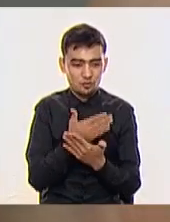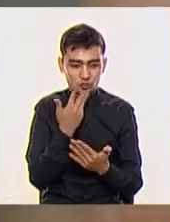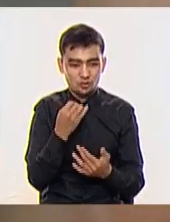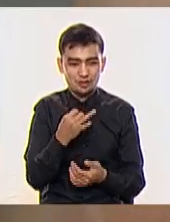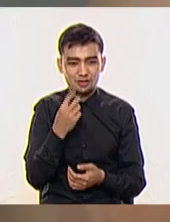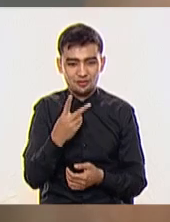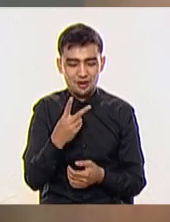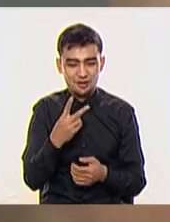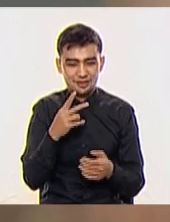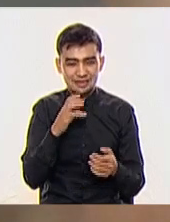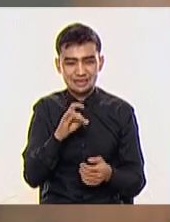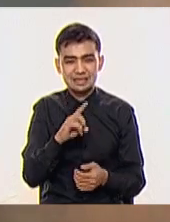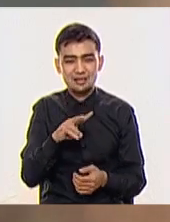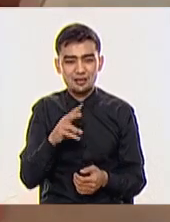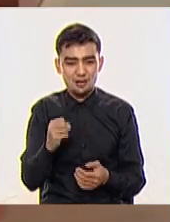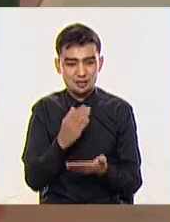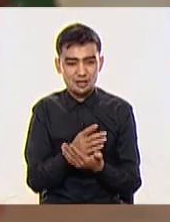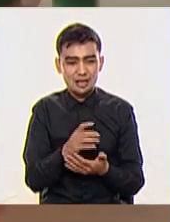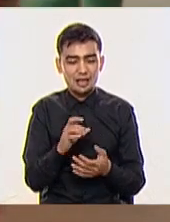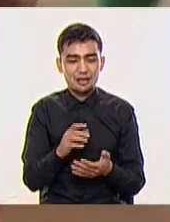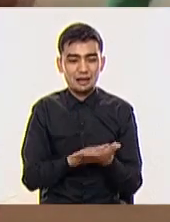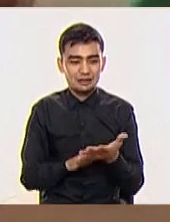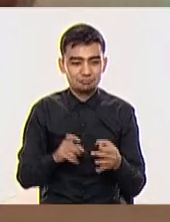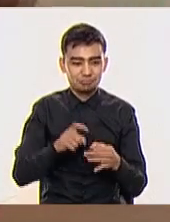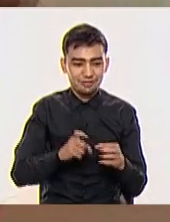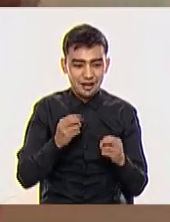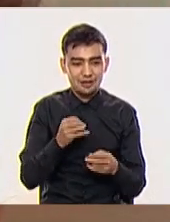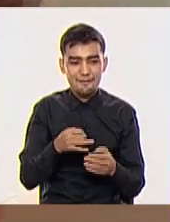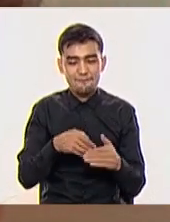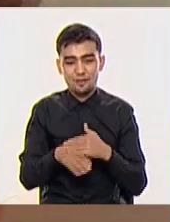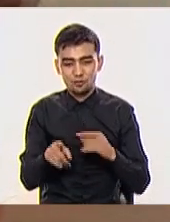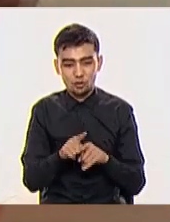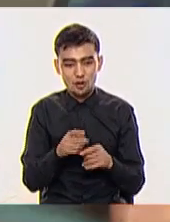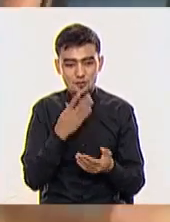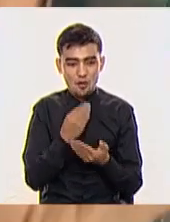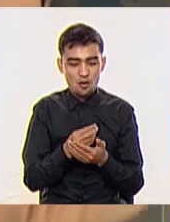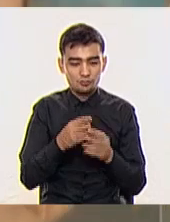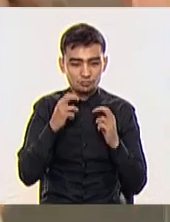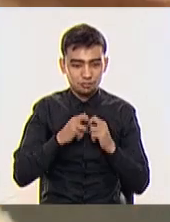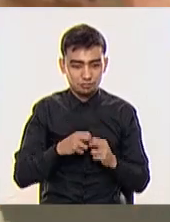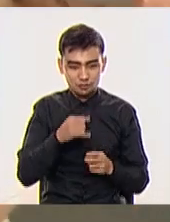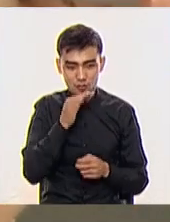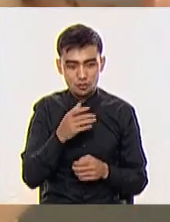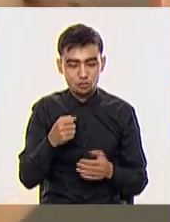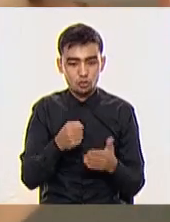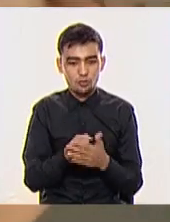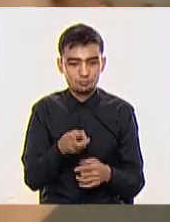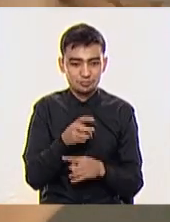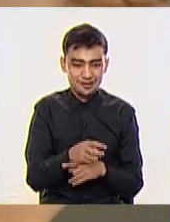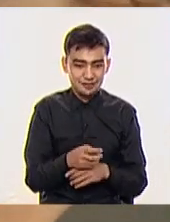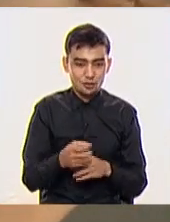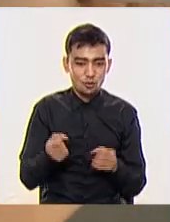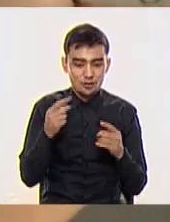только две ссылки на регистрацию входа и выхода граждане не могут проверить свой статус до посещения заведения или